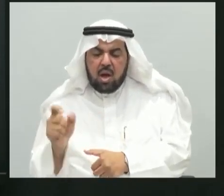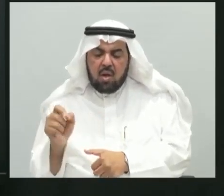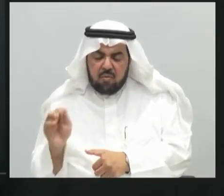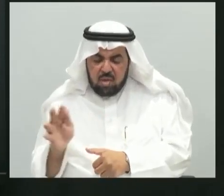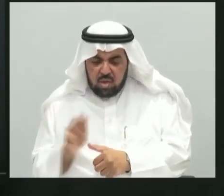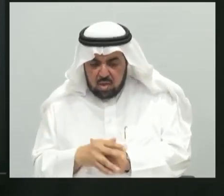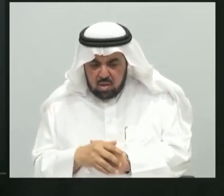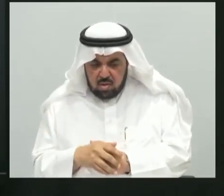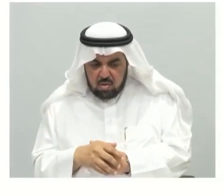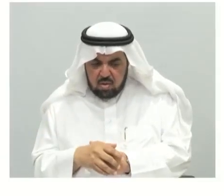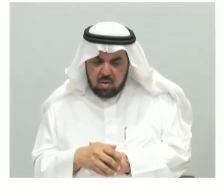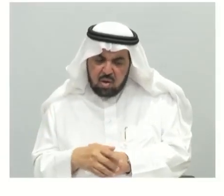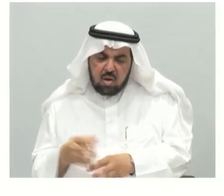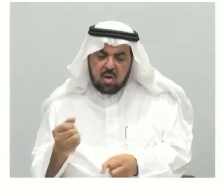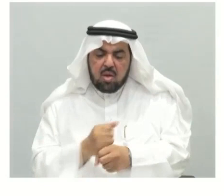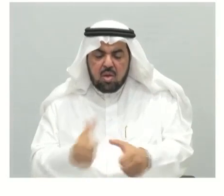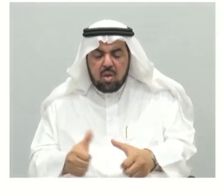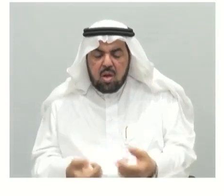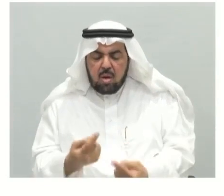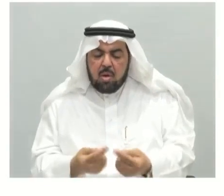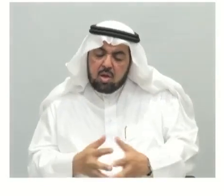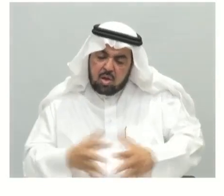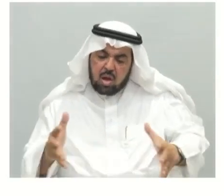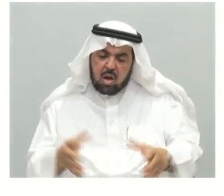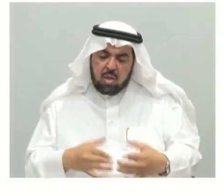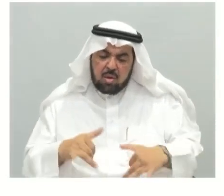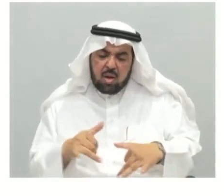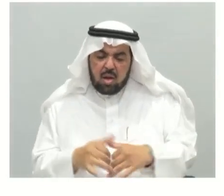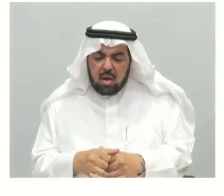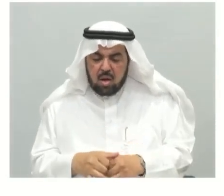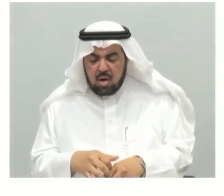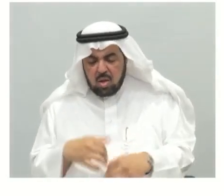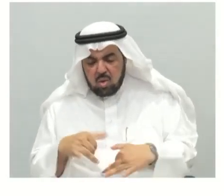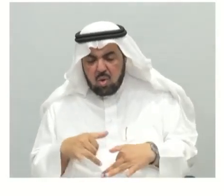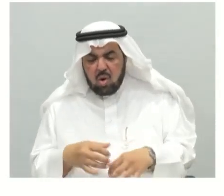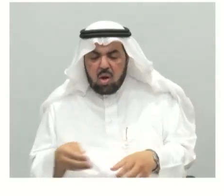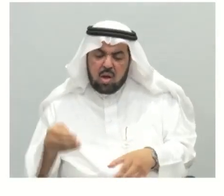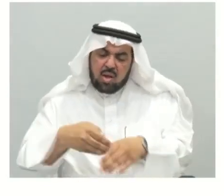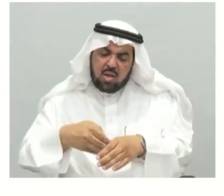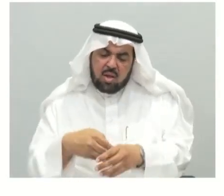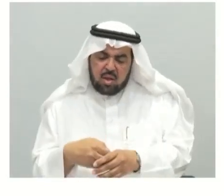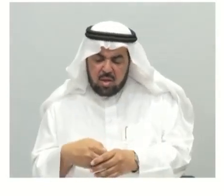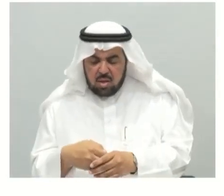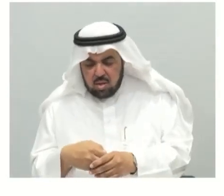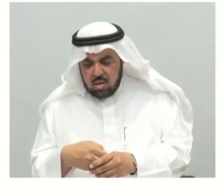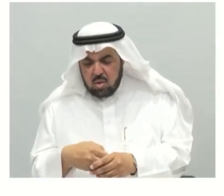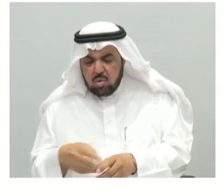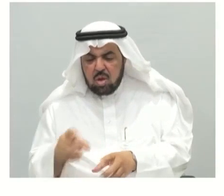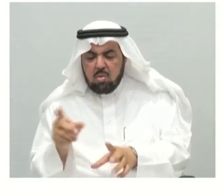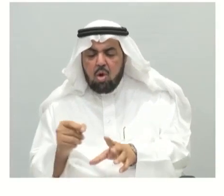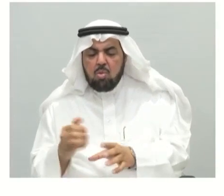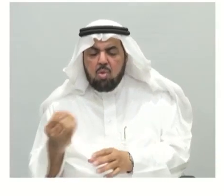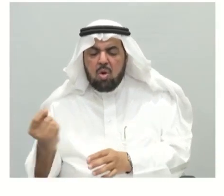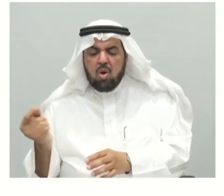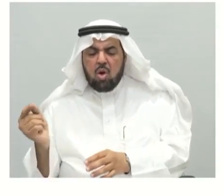الحشرات لذا يستطيع النبات التكاثر من خلال طرق التلقيح وجذب حبوب اللقاح من من